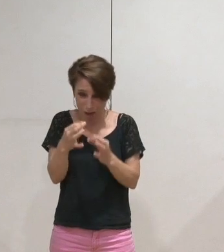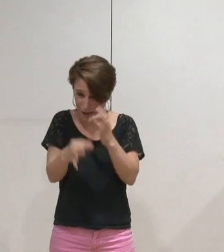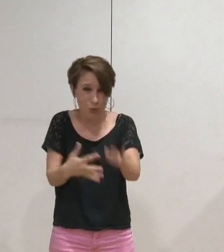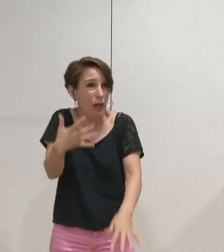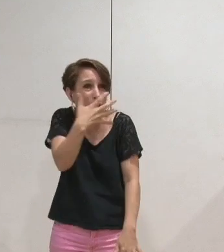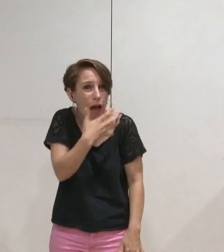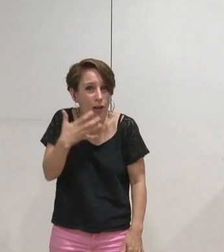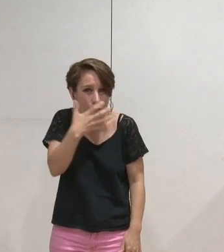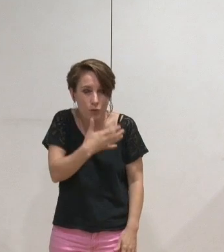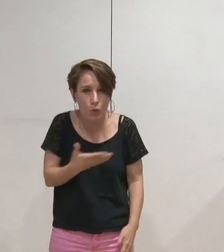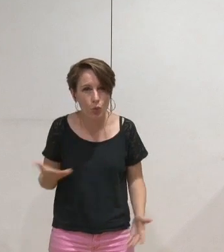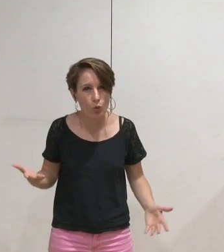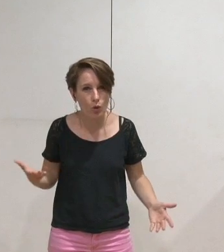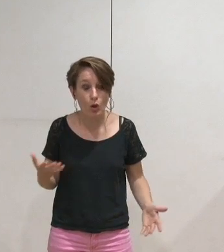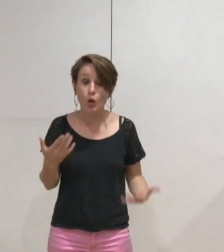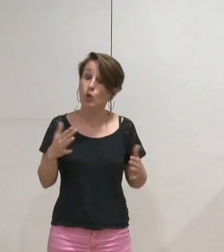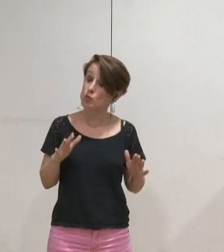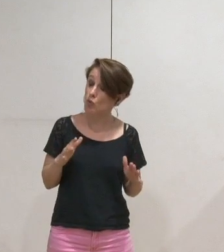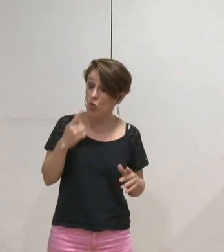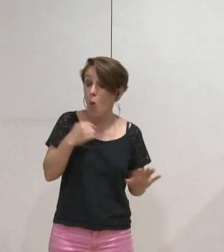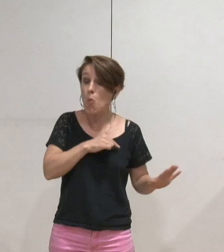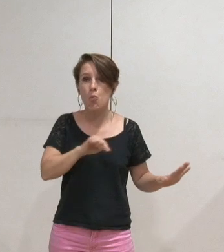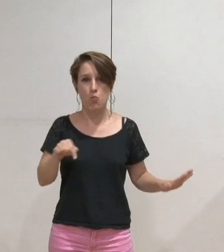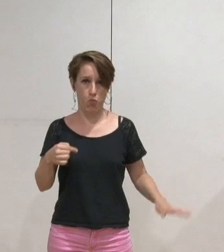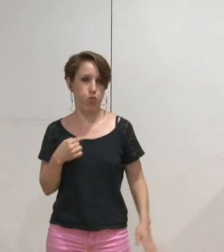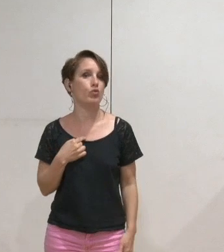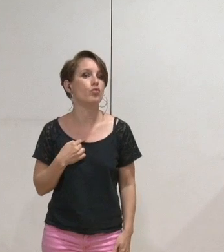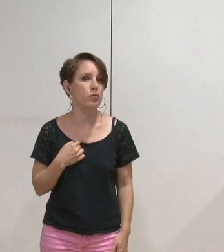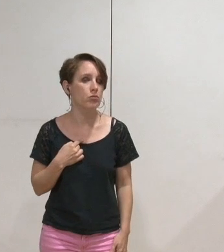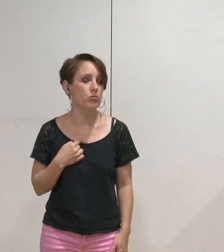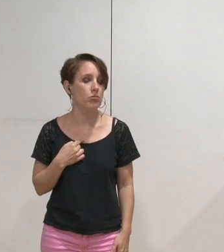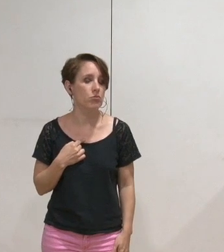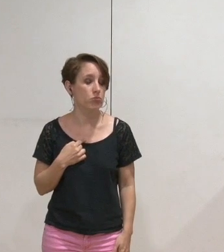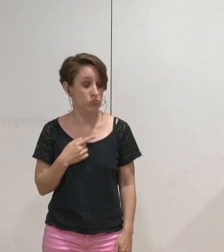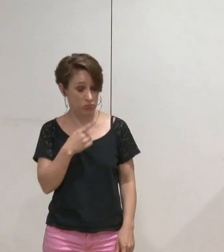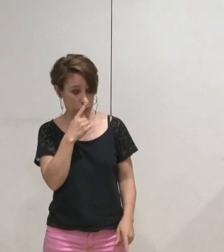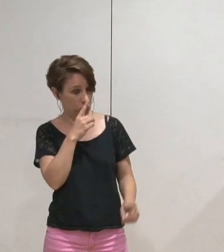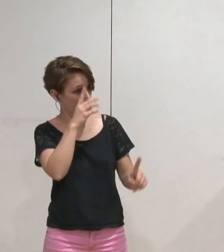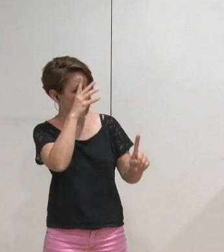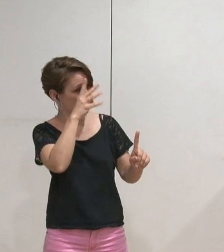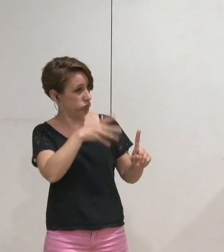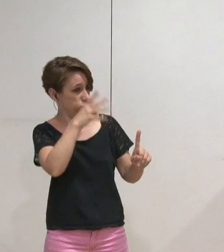au fond sur le même registre le même registre que l'extrême droite